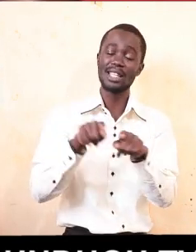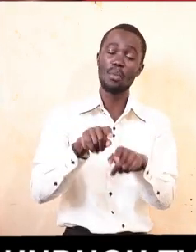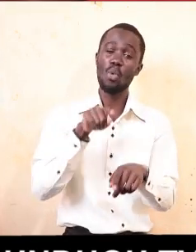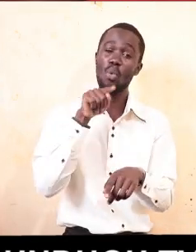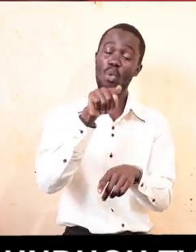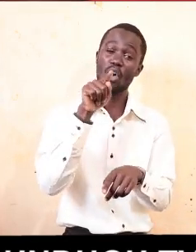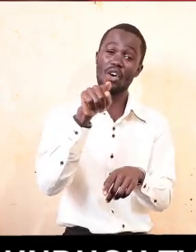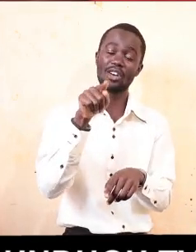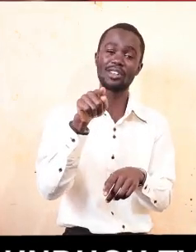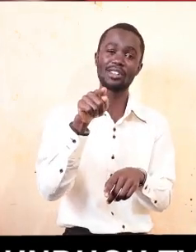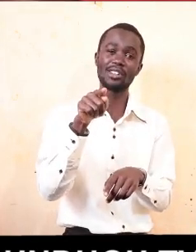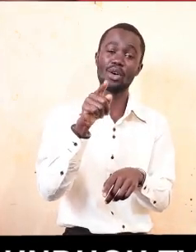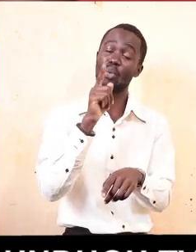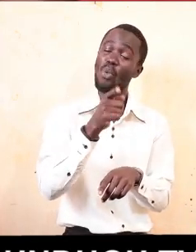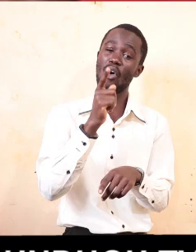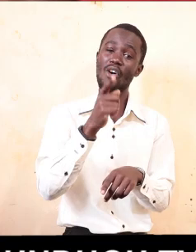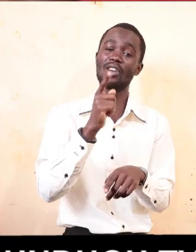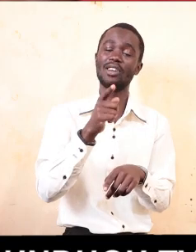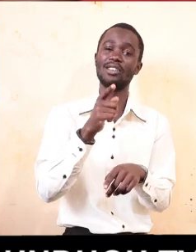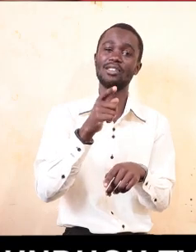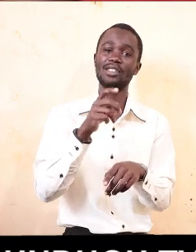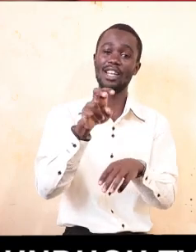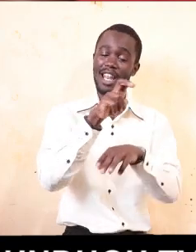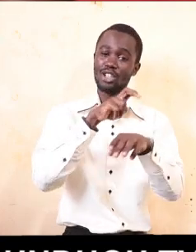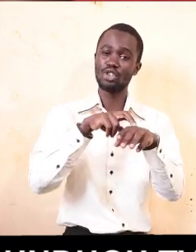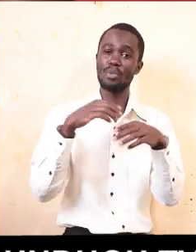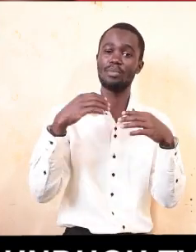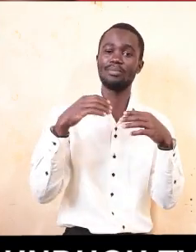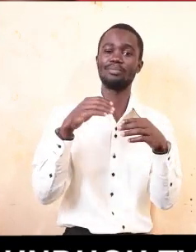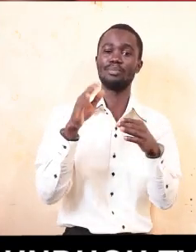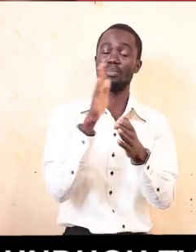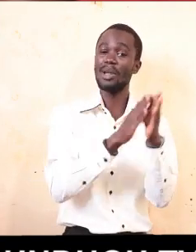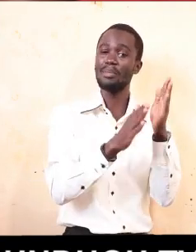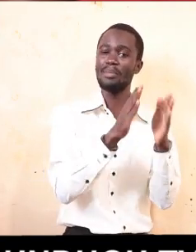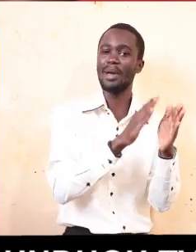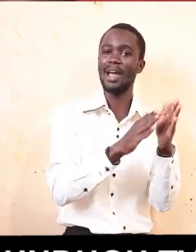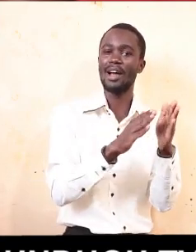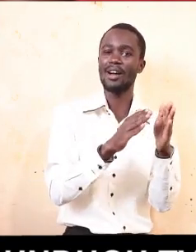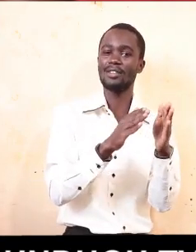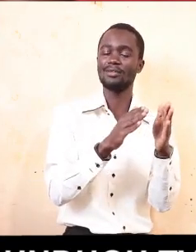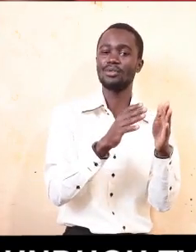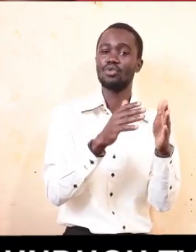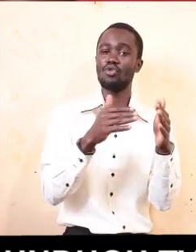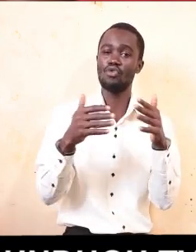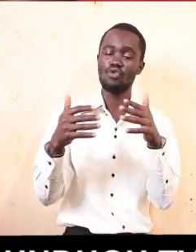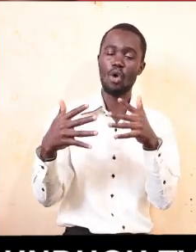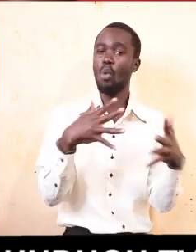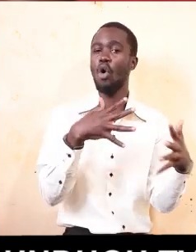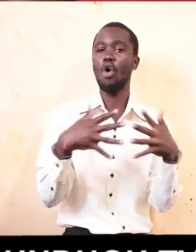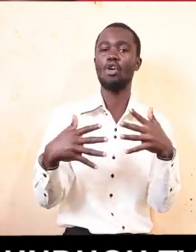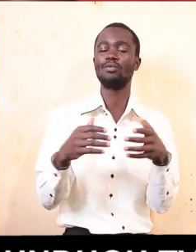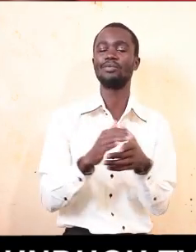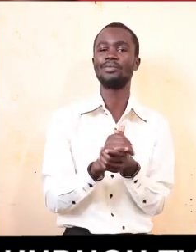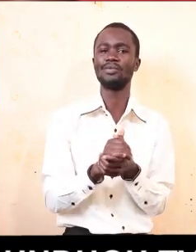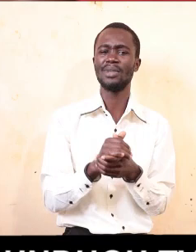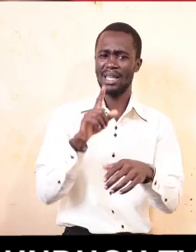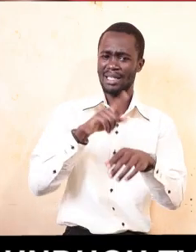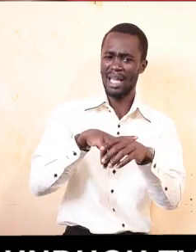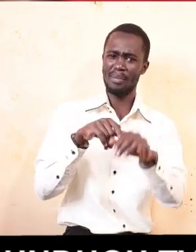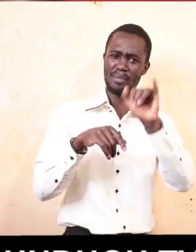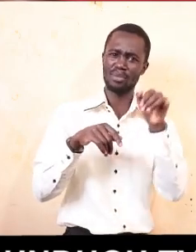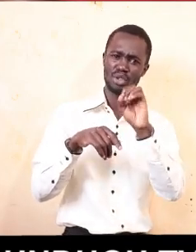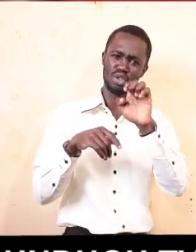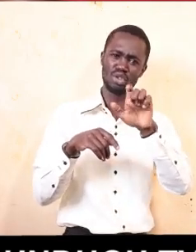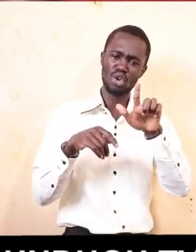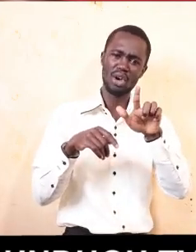hao kujiandaa kwa vita. Yoeli akiwa nabii, wakati huu